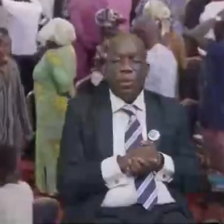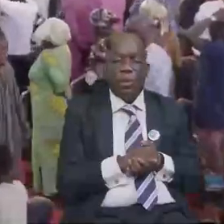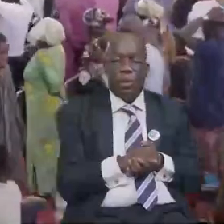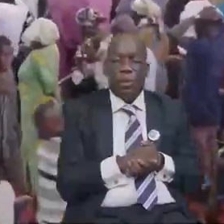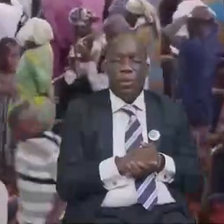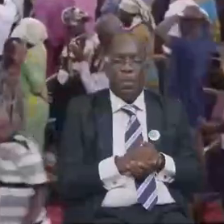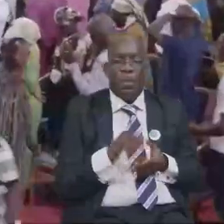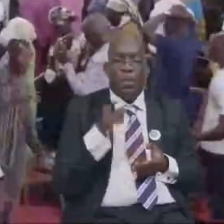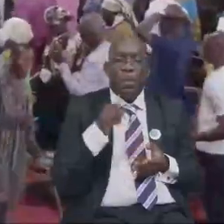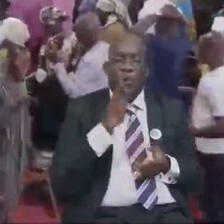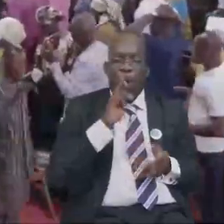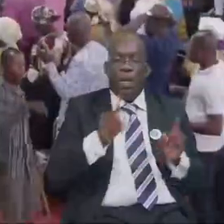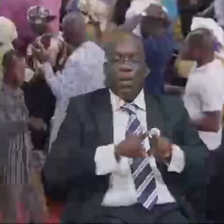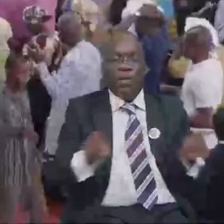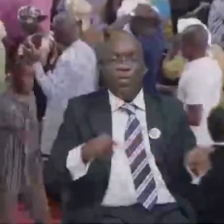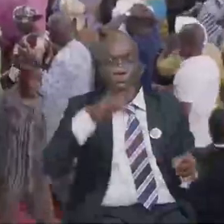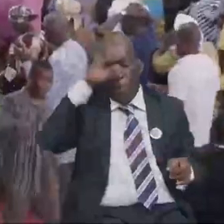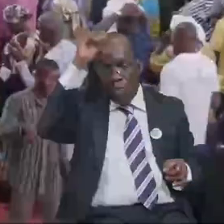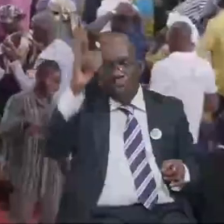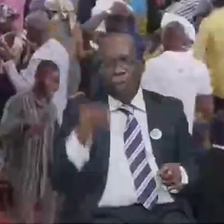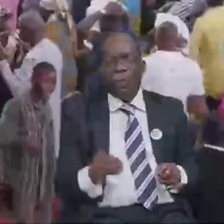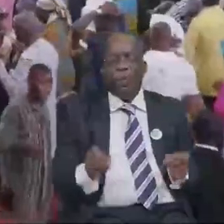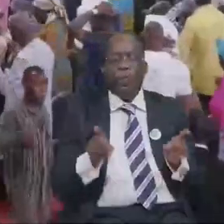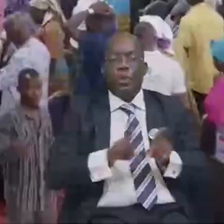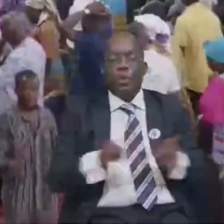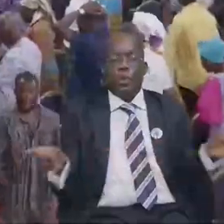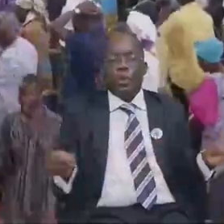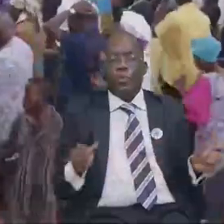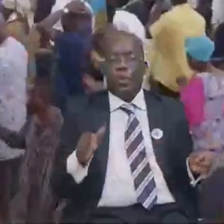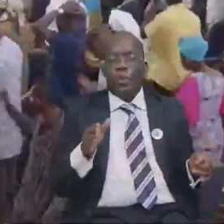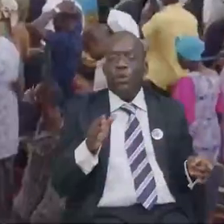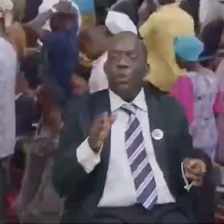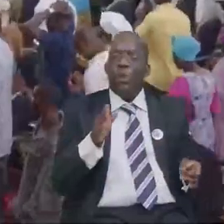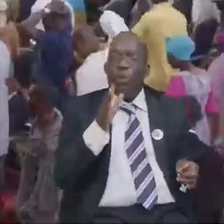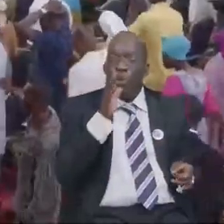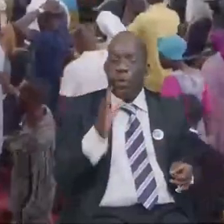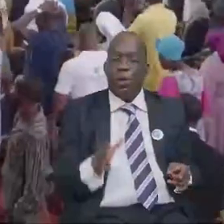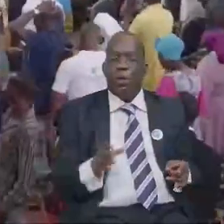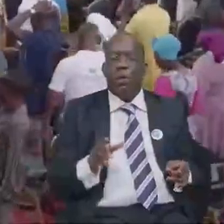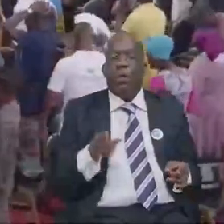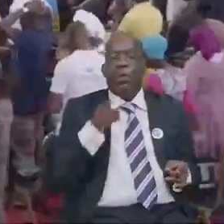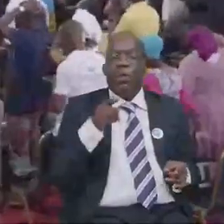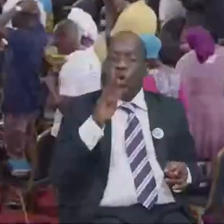Tu es un homme différent maintenant. Tu es une femme différente maintenant.